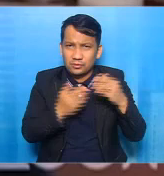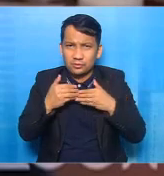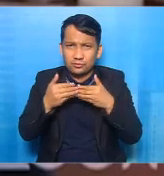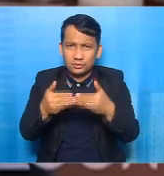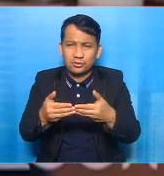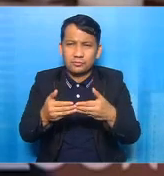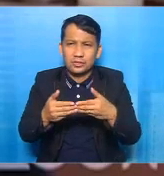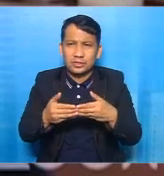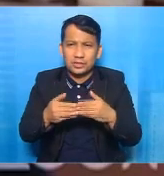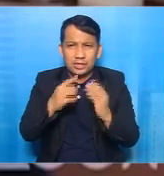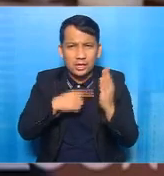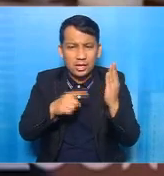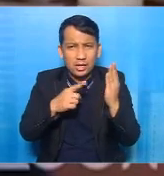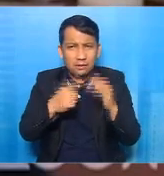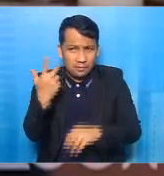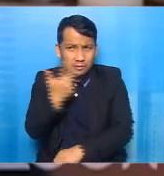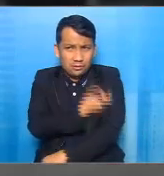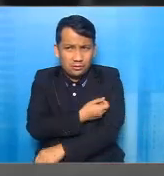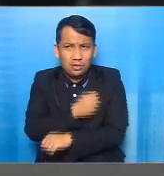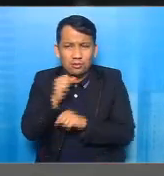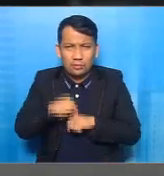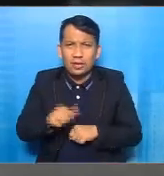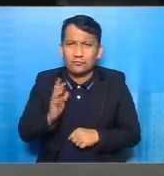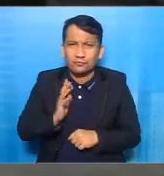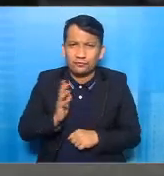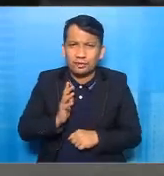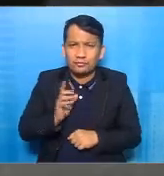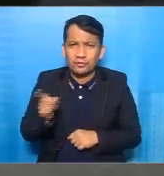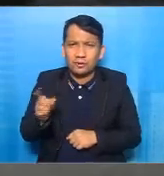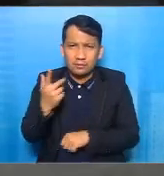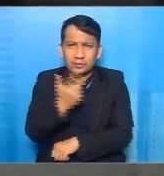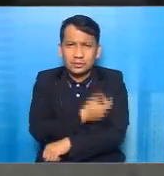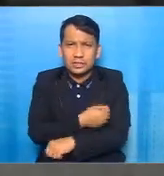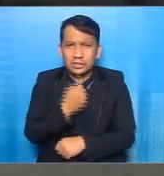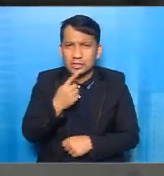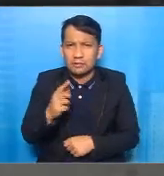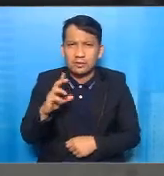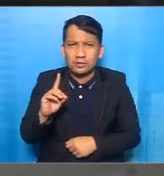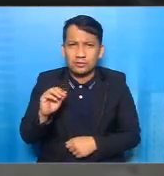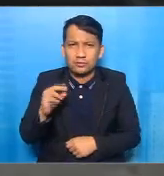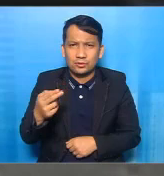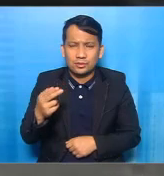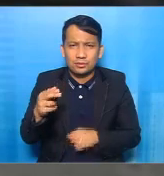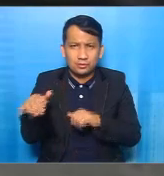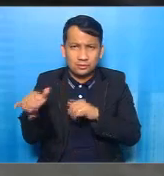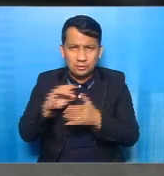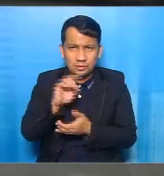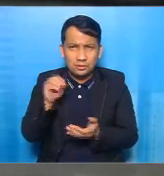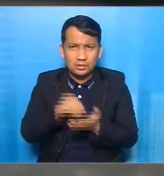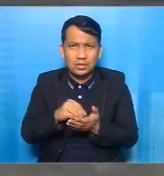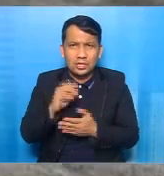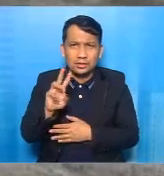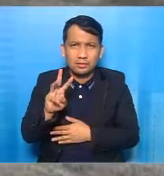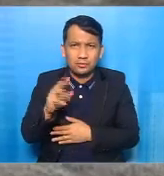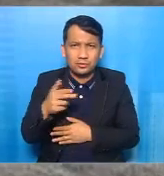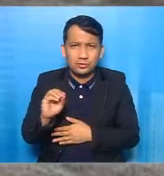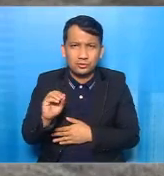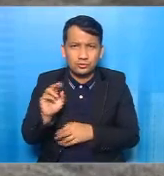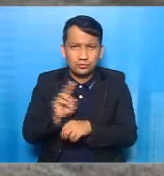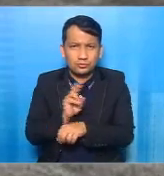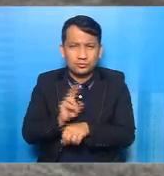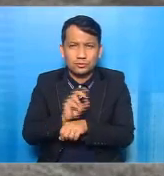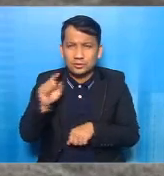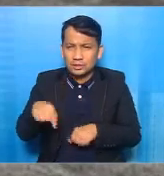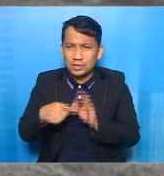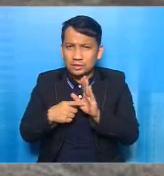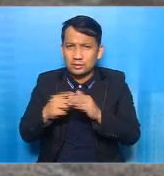ang pagbabakuna dahil potent pa yung mga vaccines. Titiyakin din daw ng DOH na pasok sa standards ng WHO ang mga gagamiting